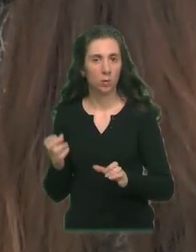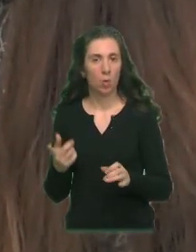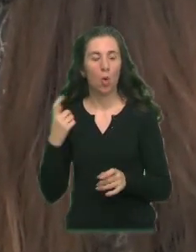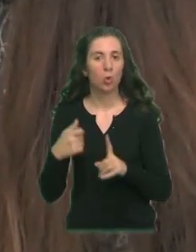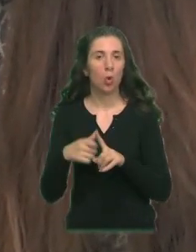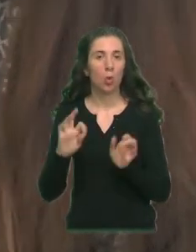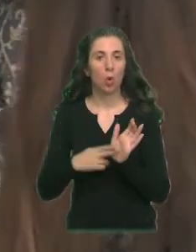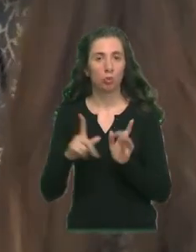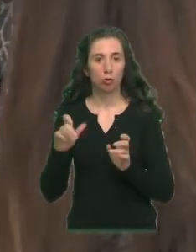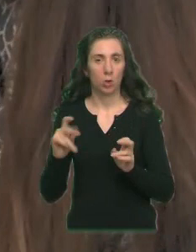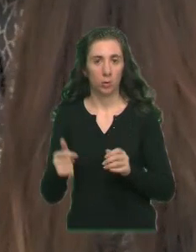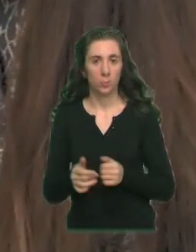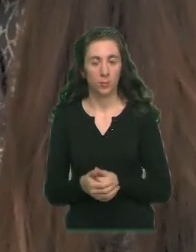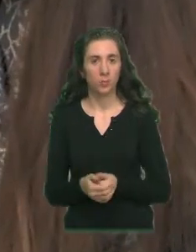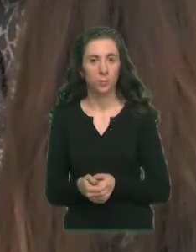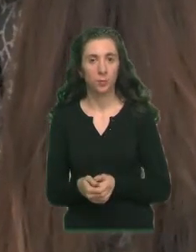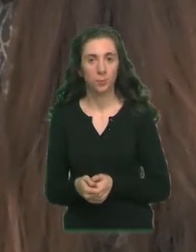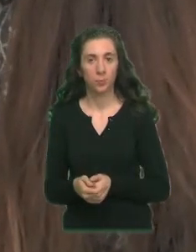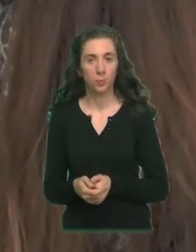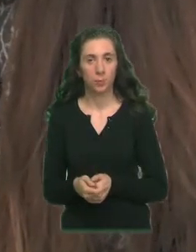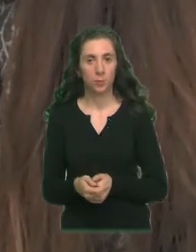od Končara.